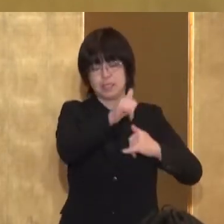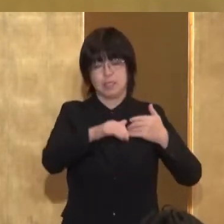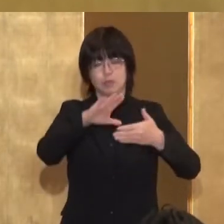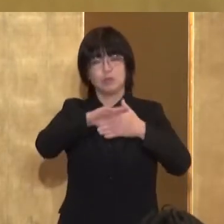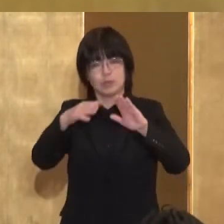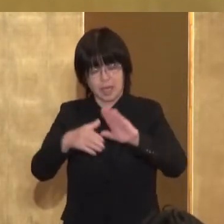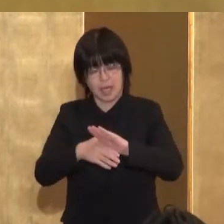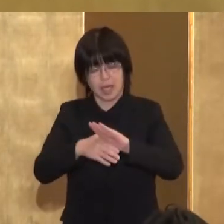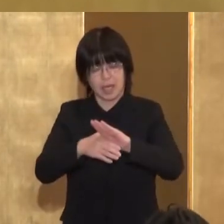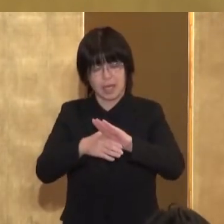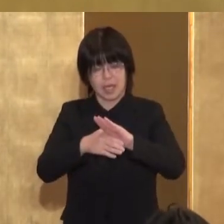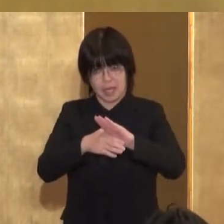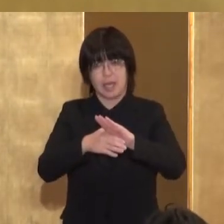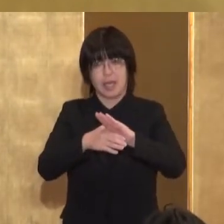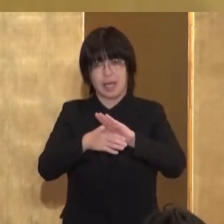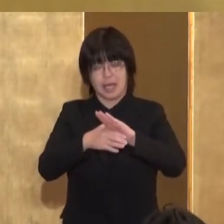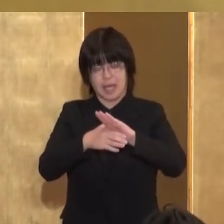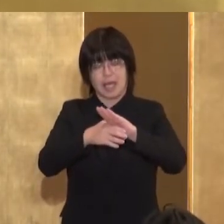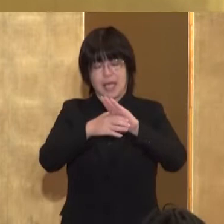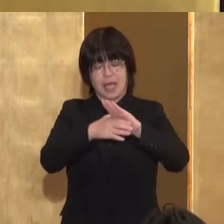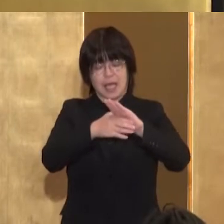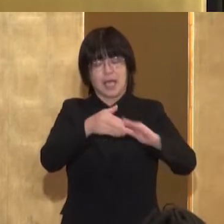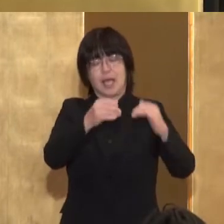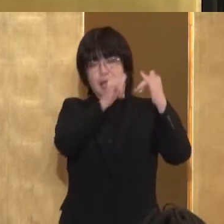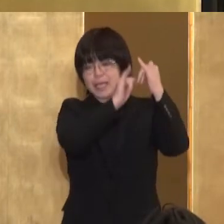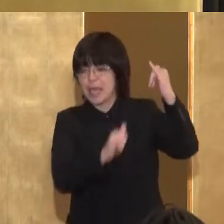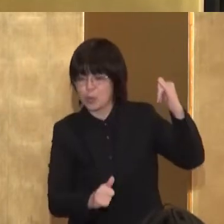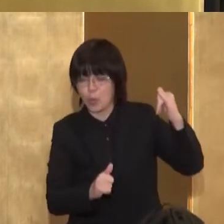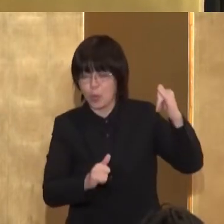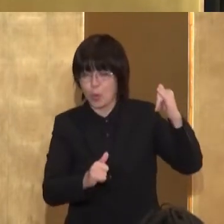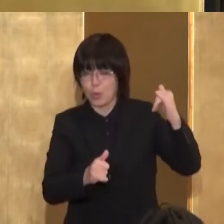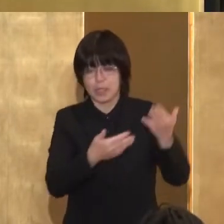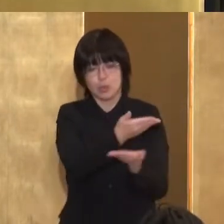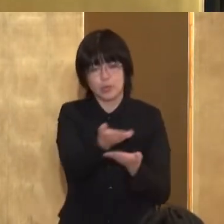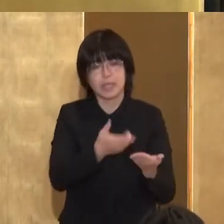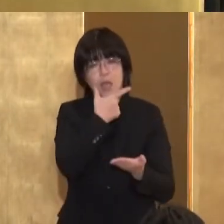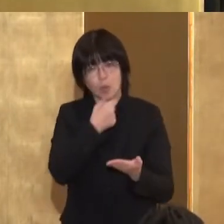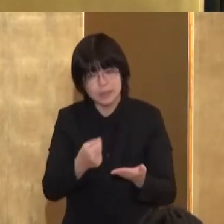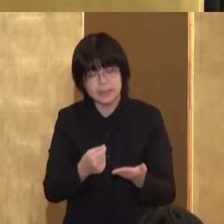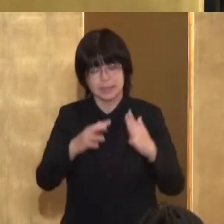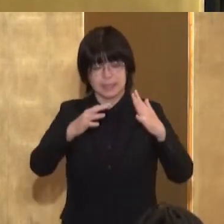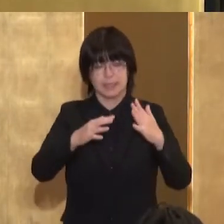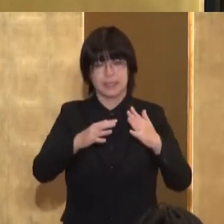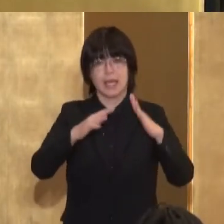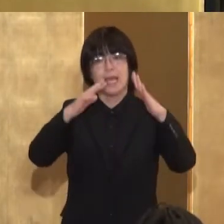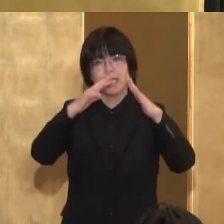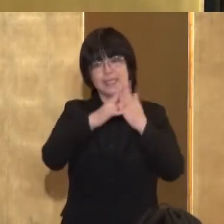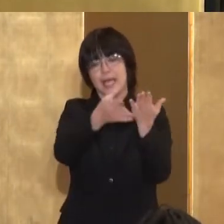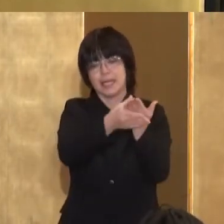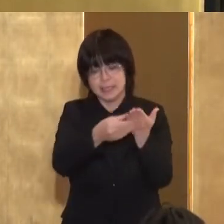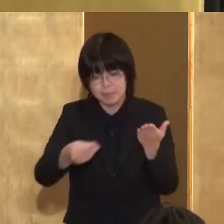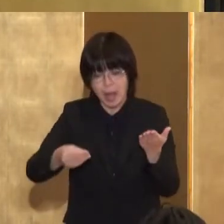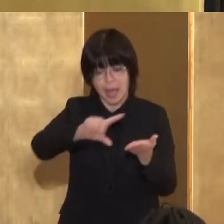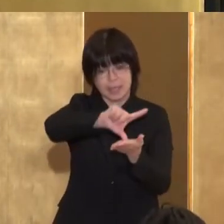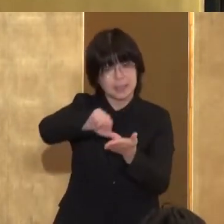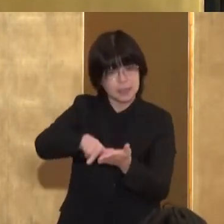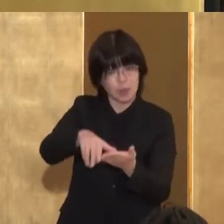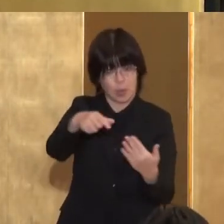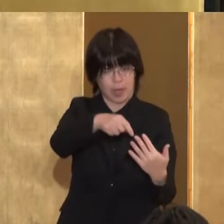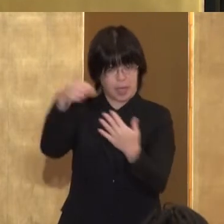化、伝統に触れてほしい、その思いから伊勢志摩の地を選んだわけであります